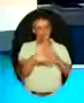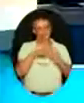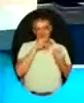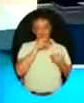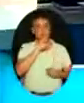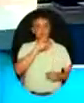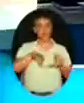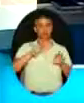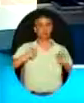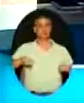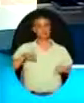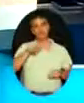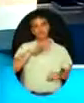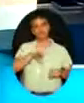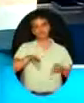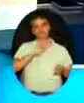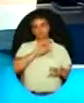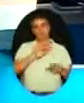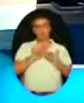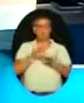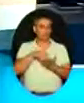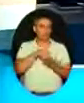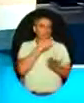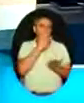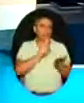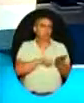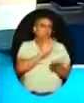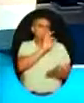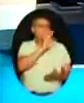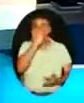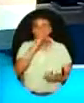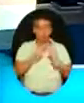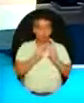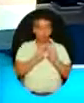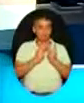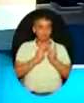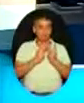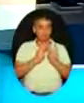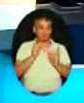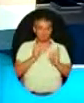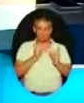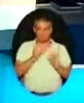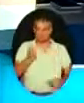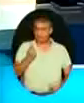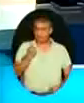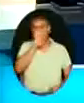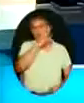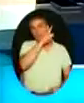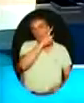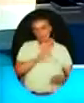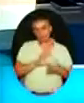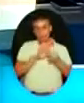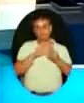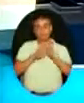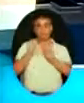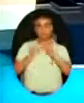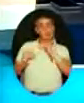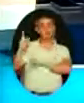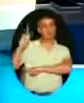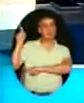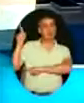שלטון נבחר, ושלטון נבחר רוצה לעזור למאחזים, זו זכותו המלאה. כאשר יש קבוצת אנשים שבאמצעות כסף אירופאי חוברת לבית המשפט